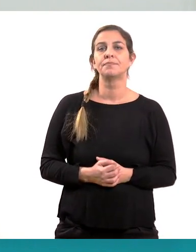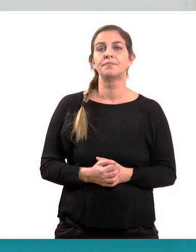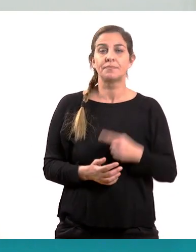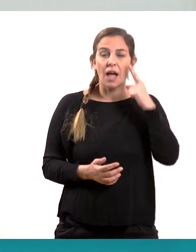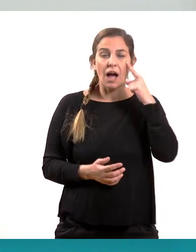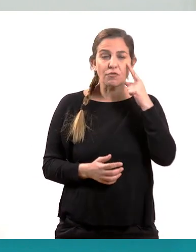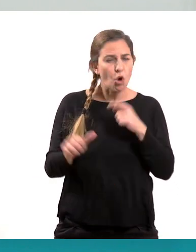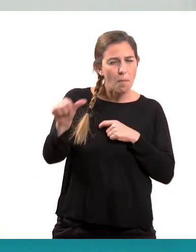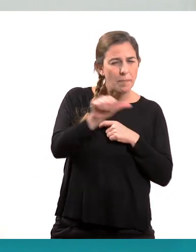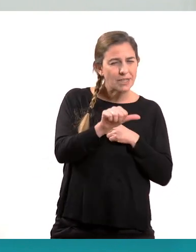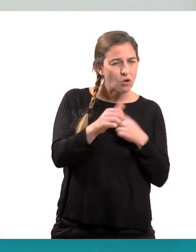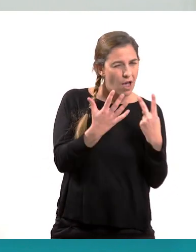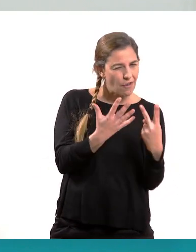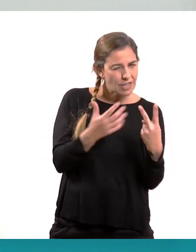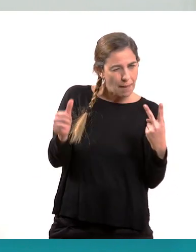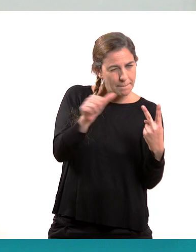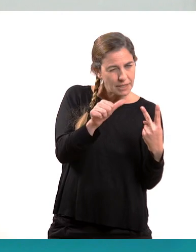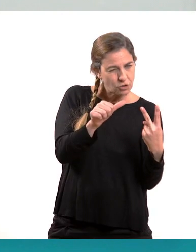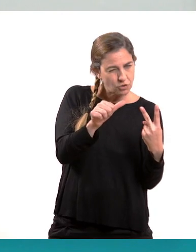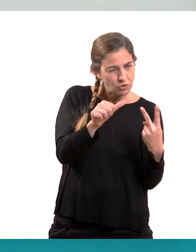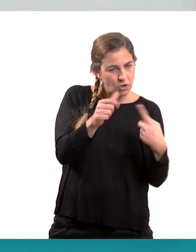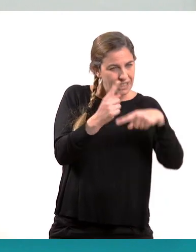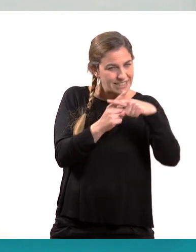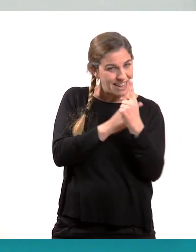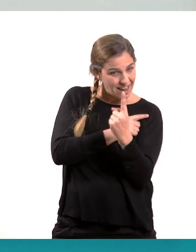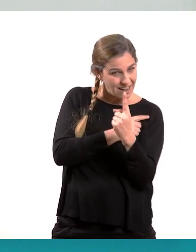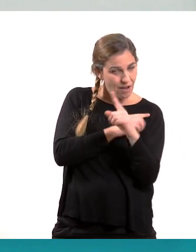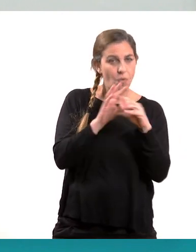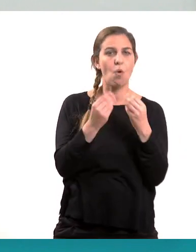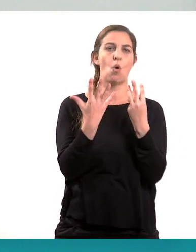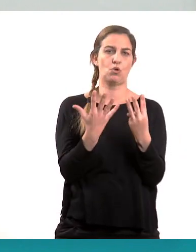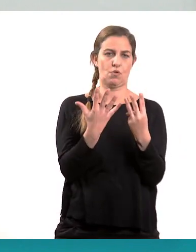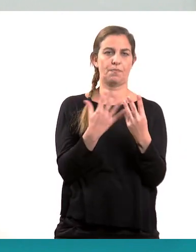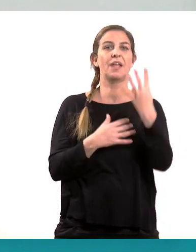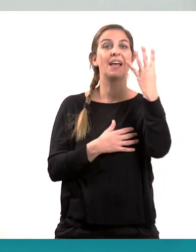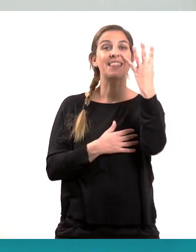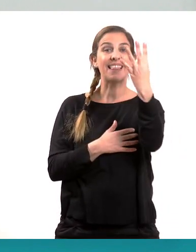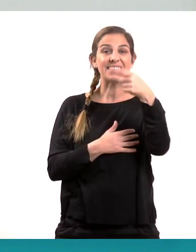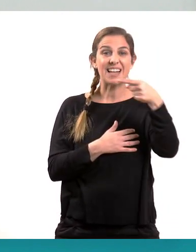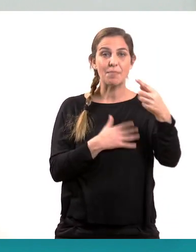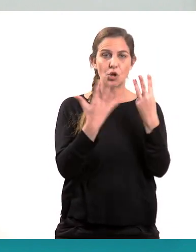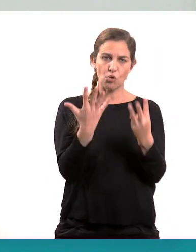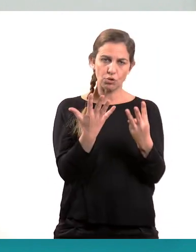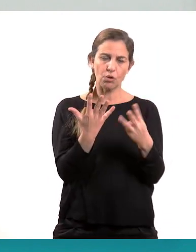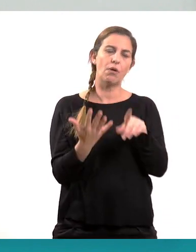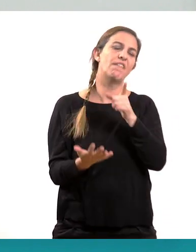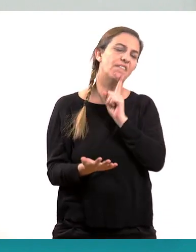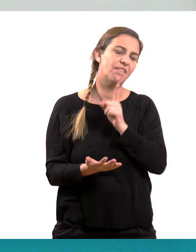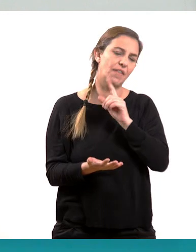Αυτό που γυρίσαμε είναι 1 και 7, 8. 8 από 4, ξανά τα